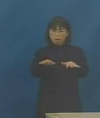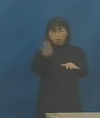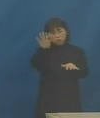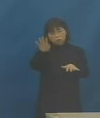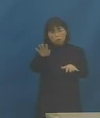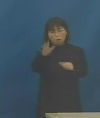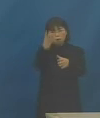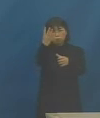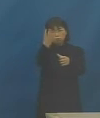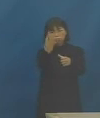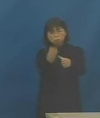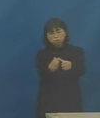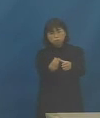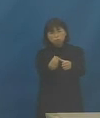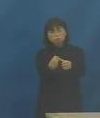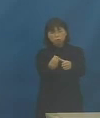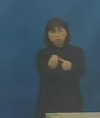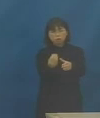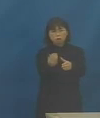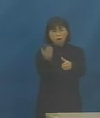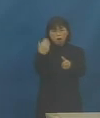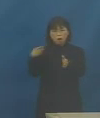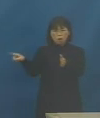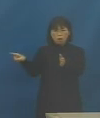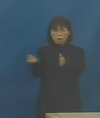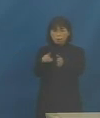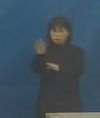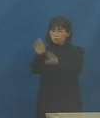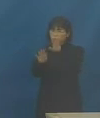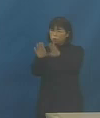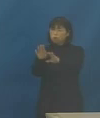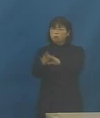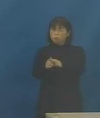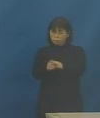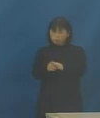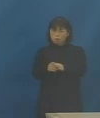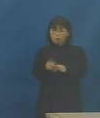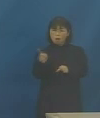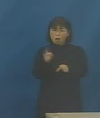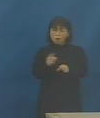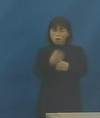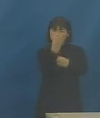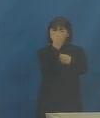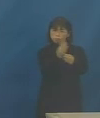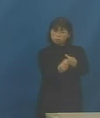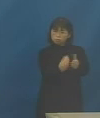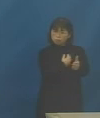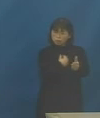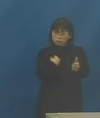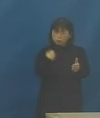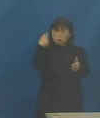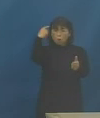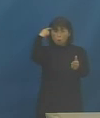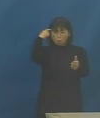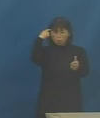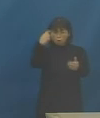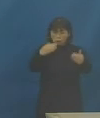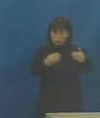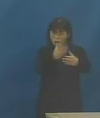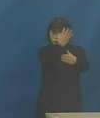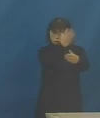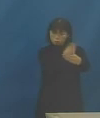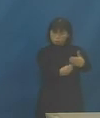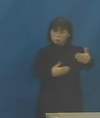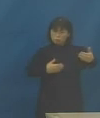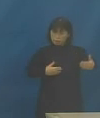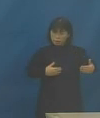が通常量が早いんではないかとわれわれは期待していますがまあええわそれまで持ちこたえることが出来れば全国